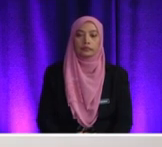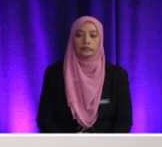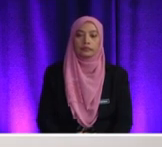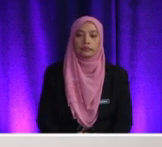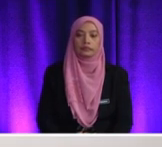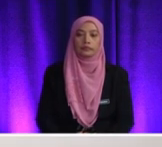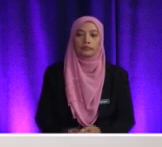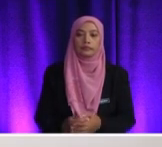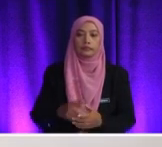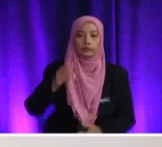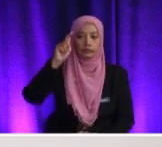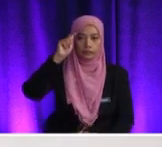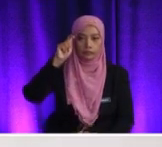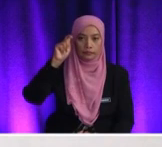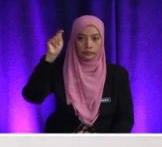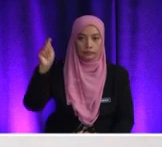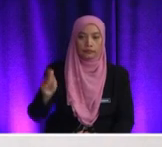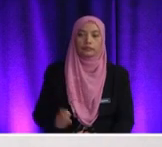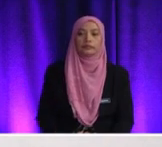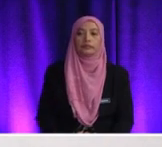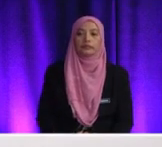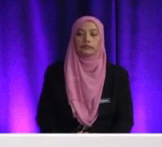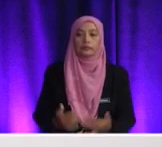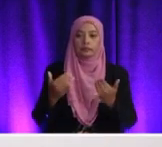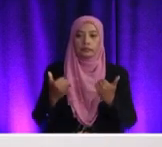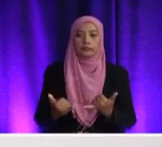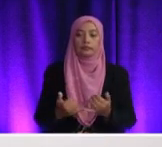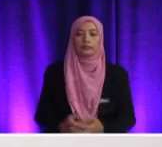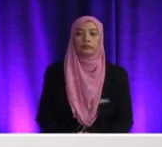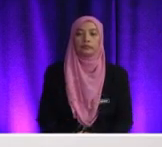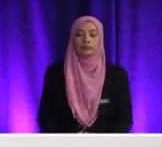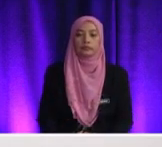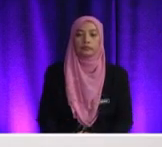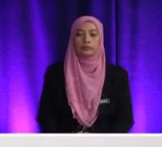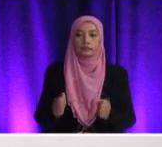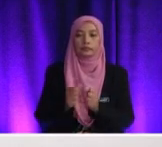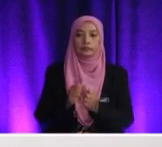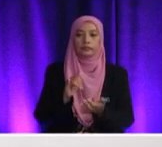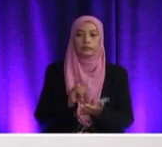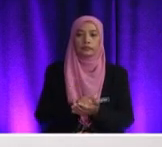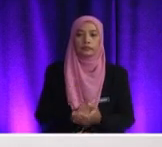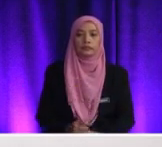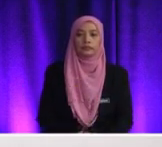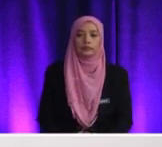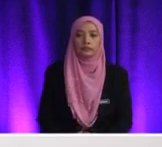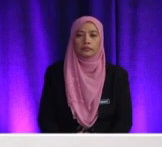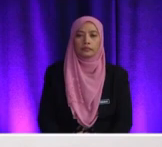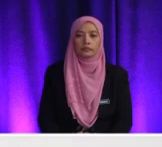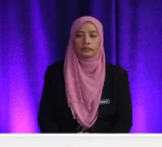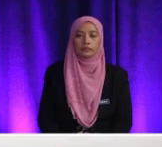menjadi teknologi terkini seperti pelangi teknologi maklumat dan komunikasi sedang itu itu dulu tentunya cetir